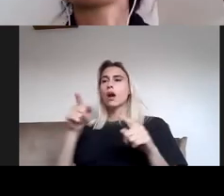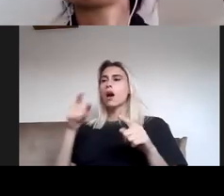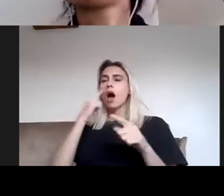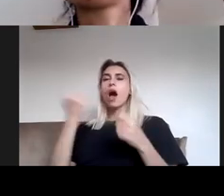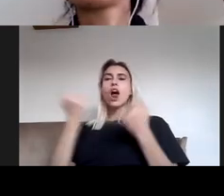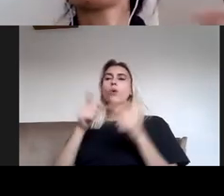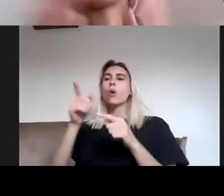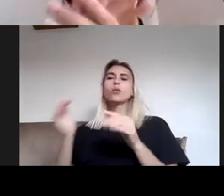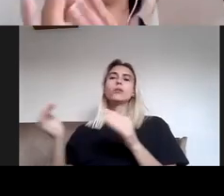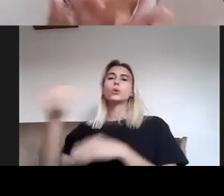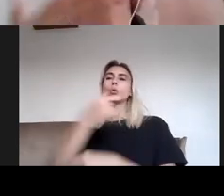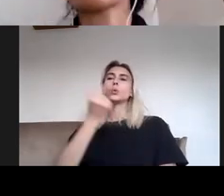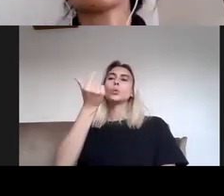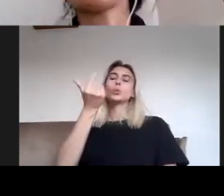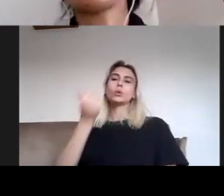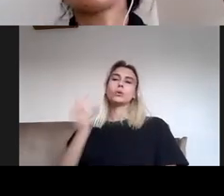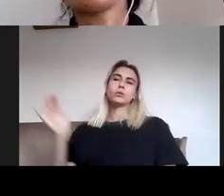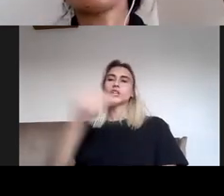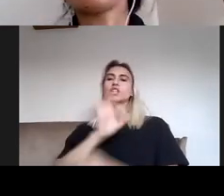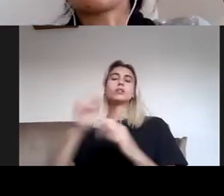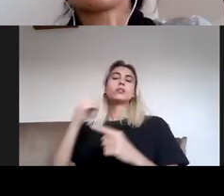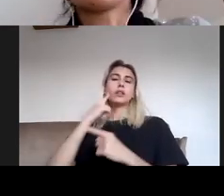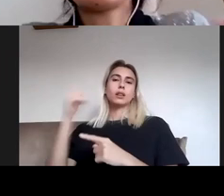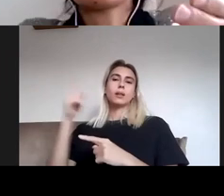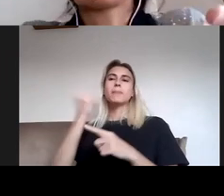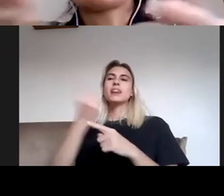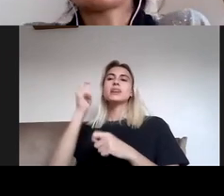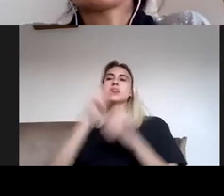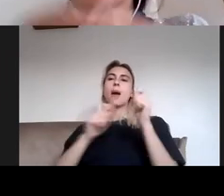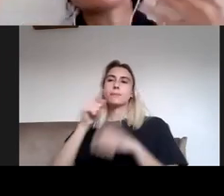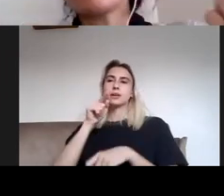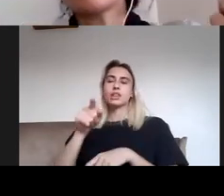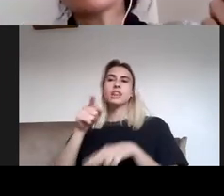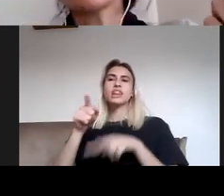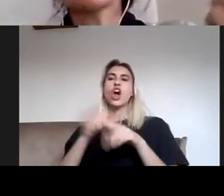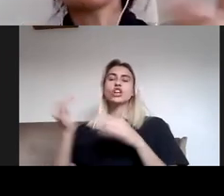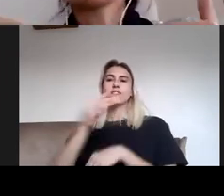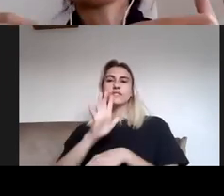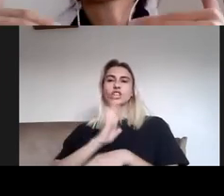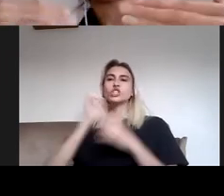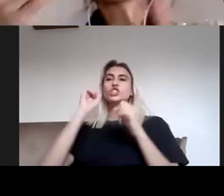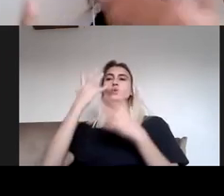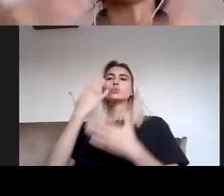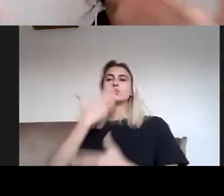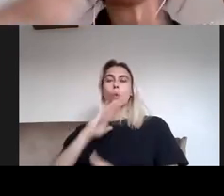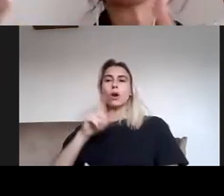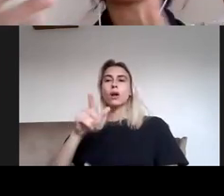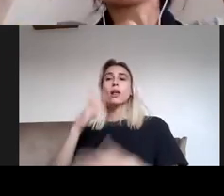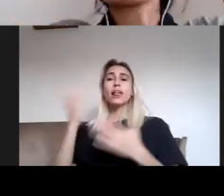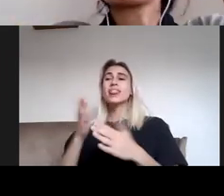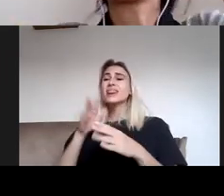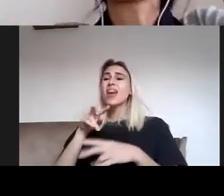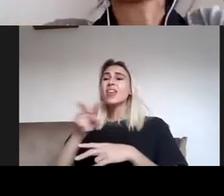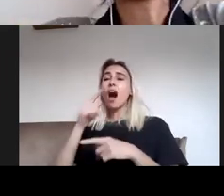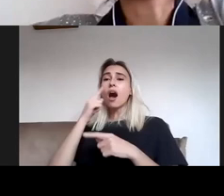yapıyor. Böyle yaya geçidini hiçe sayan bir yapı. Yaya geçidi var. Işık yok sadece. Daha yaya ile ilgili